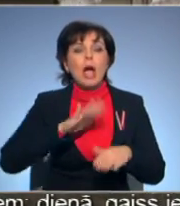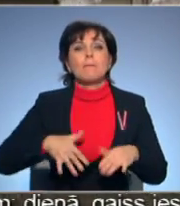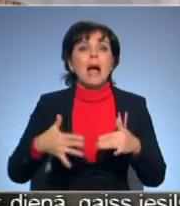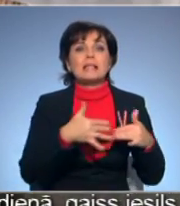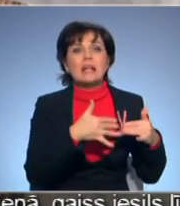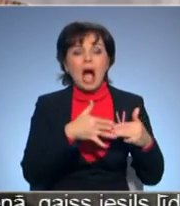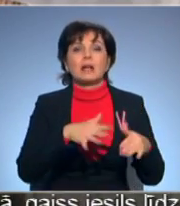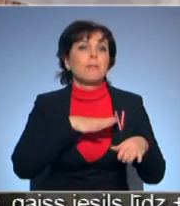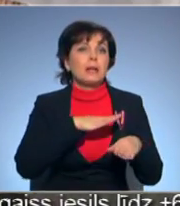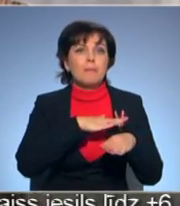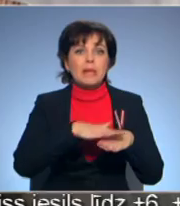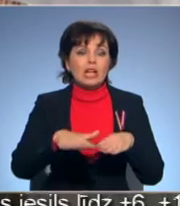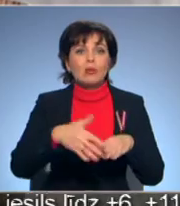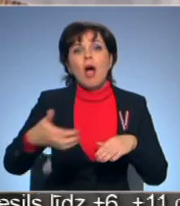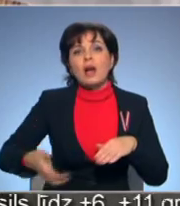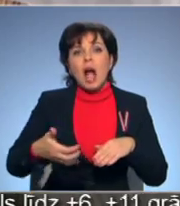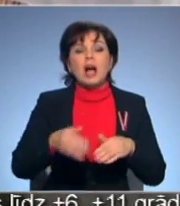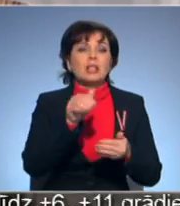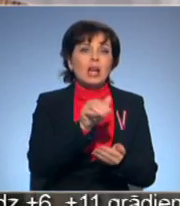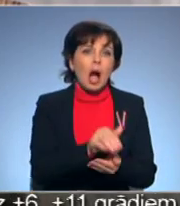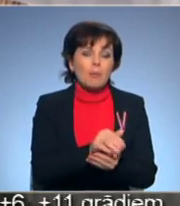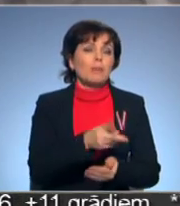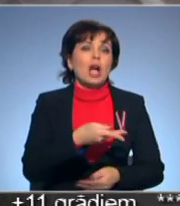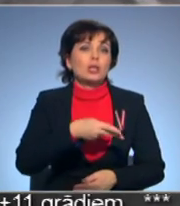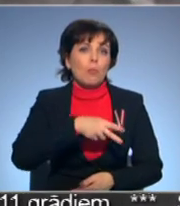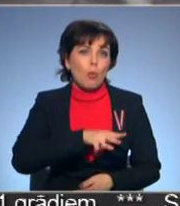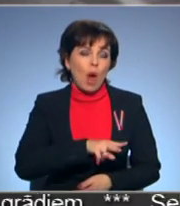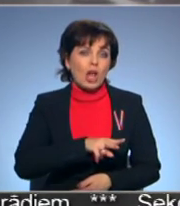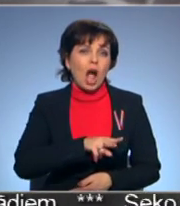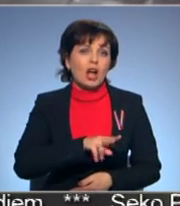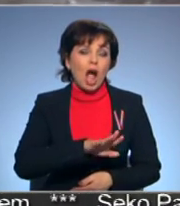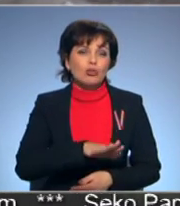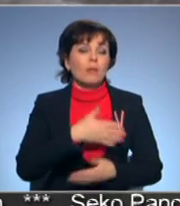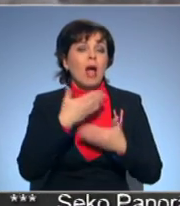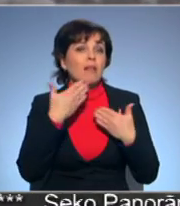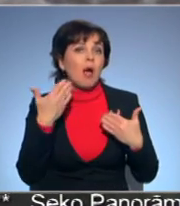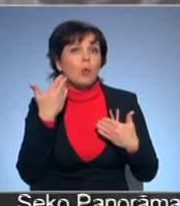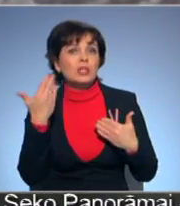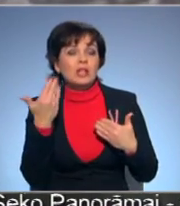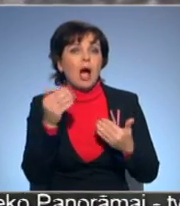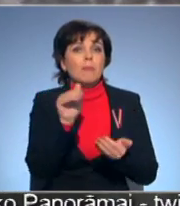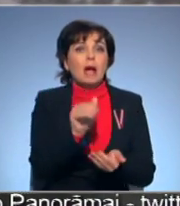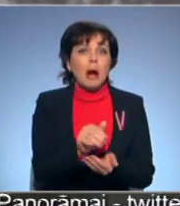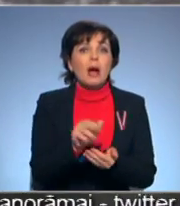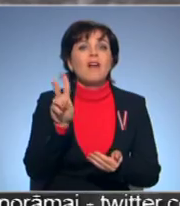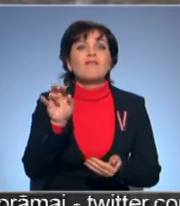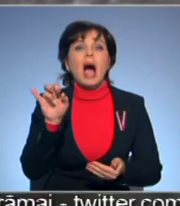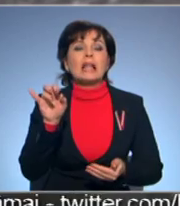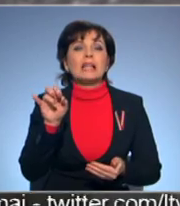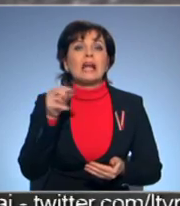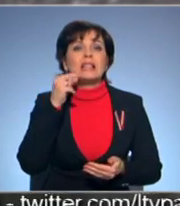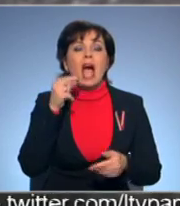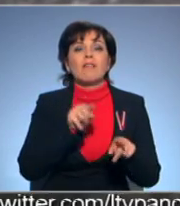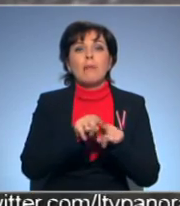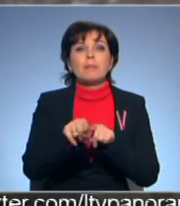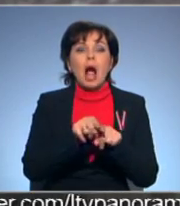bijuši pilni steigā raktu kapavietu kaujās bojā gājušajiem. Nav zināma kapavieta arī Valentīnas tēva brālim